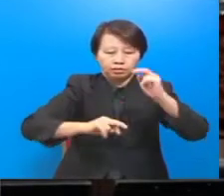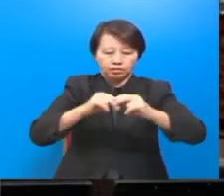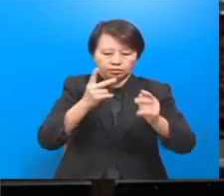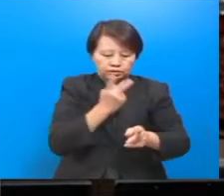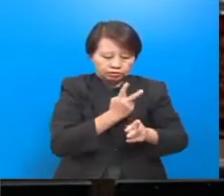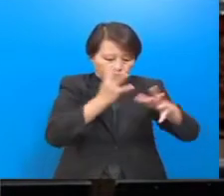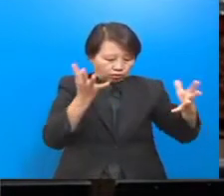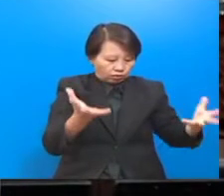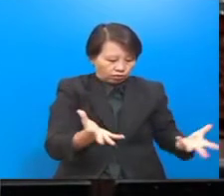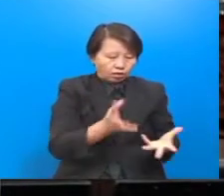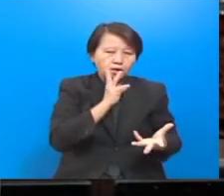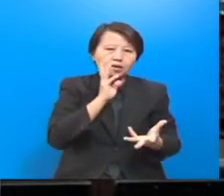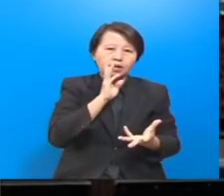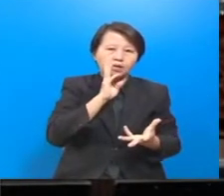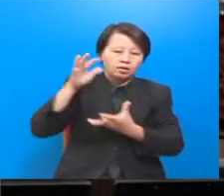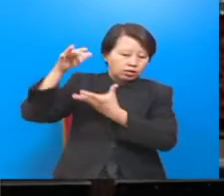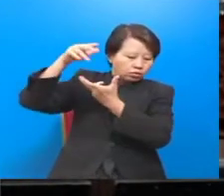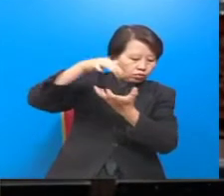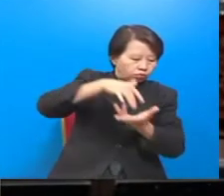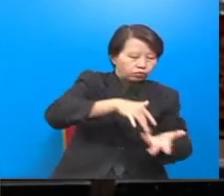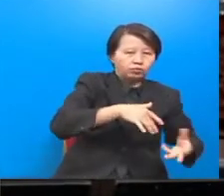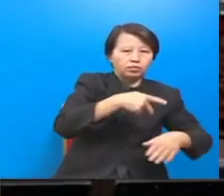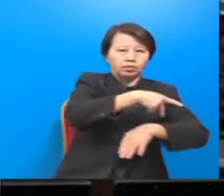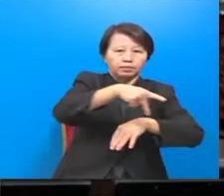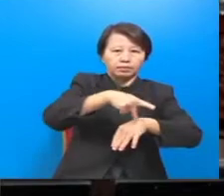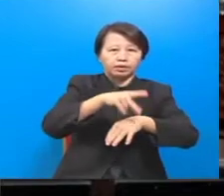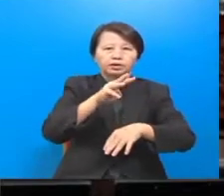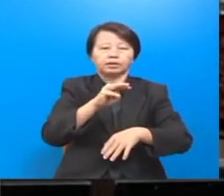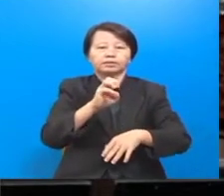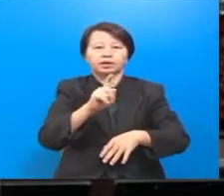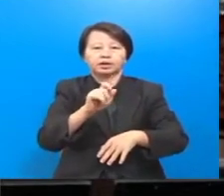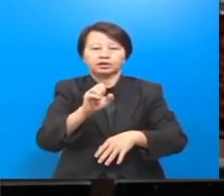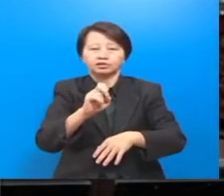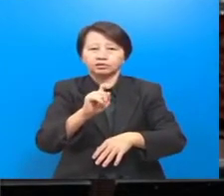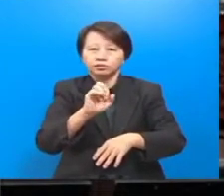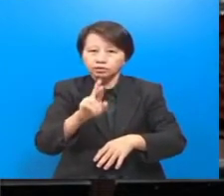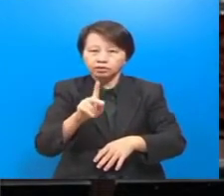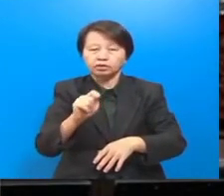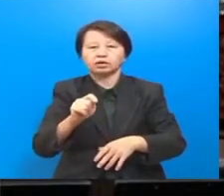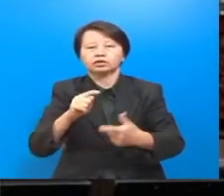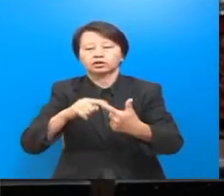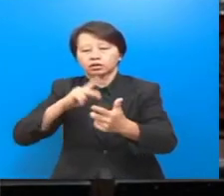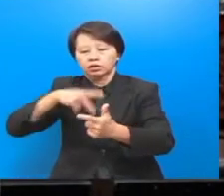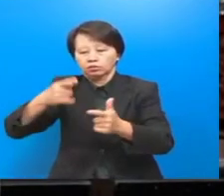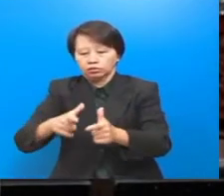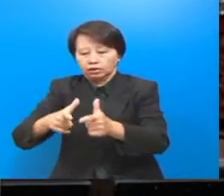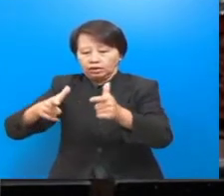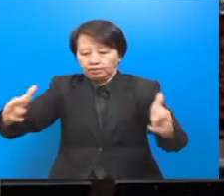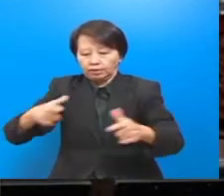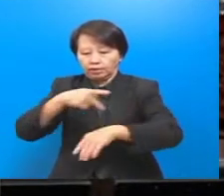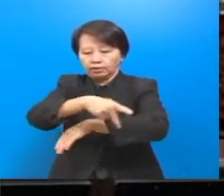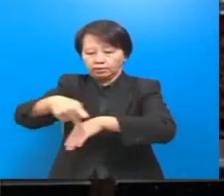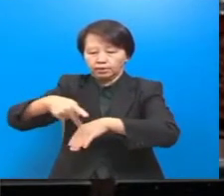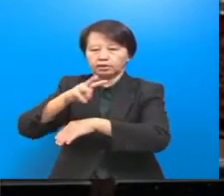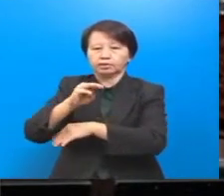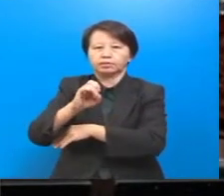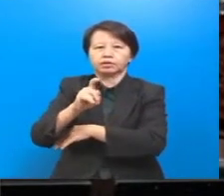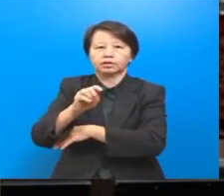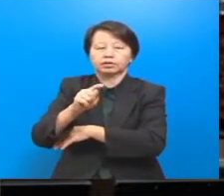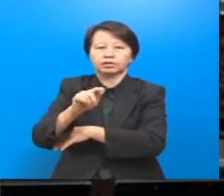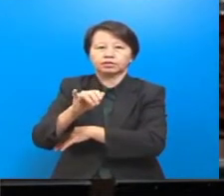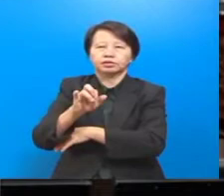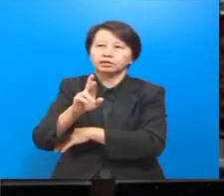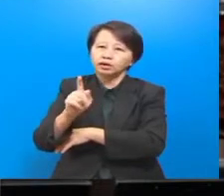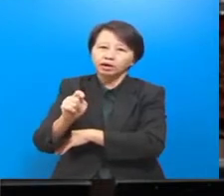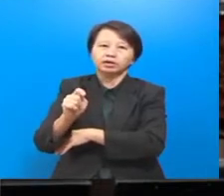takungan air pinggir sungai atau tabs pada masyarakat project meningkatkan sistem pengembangan di pada masyarakat dan sebanyak 50 juta